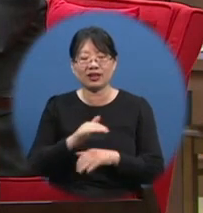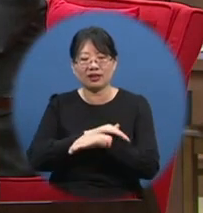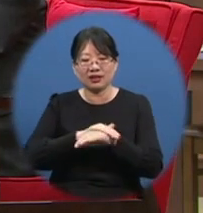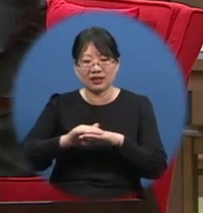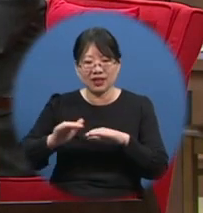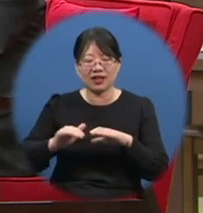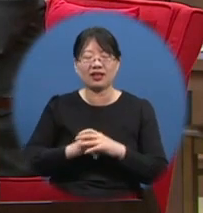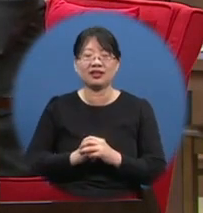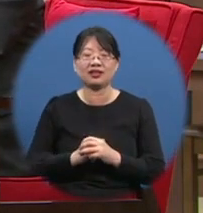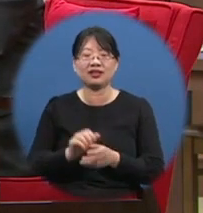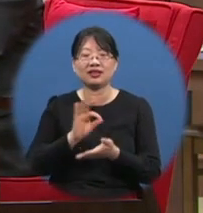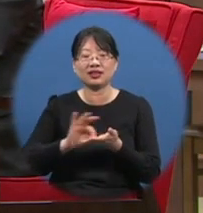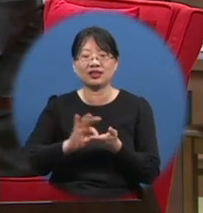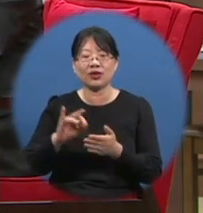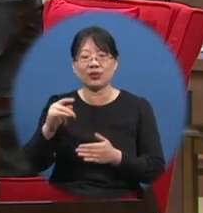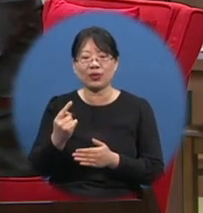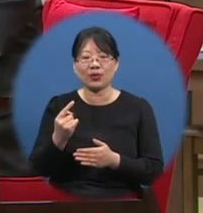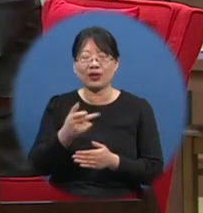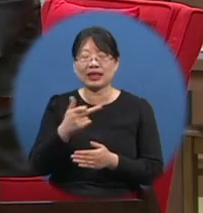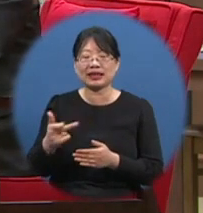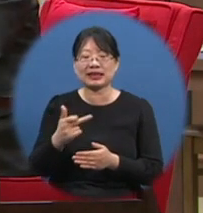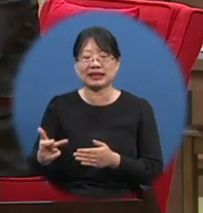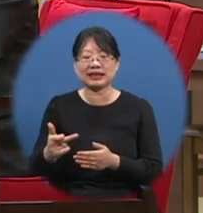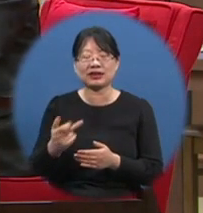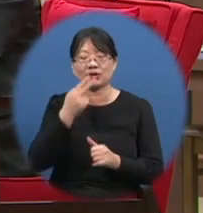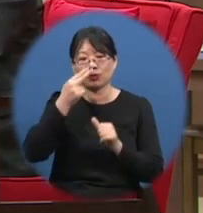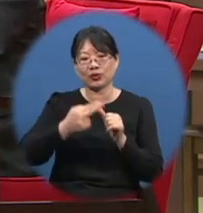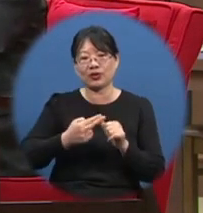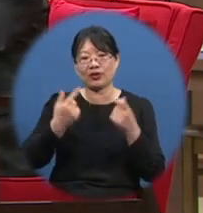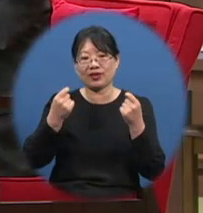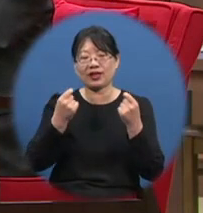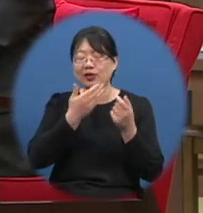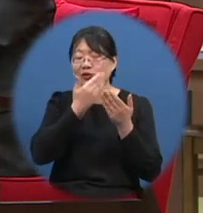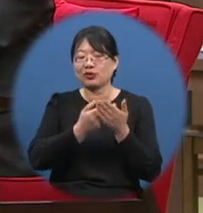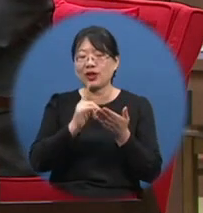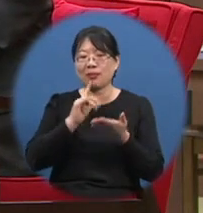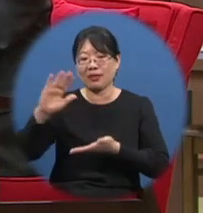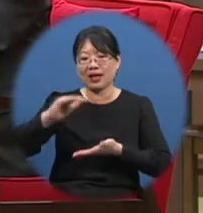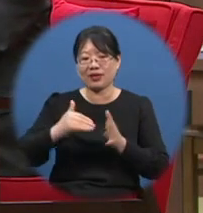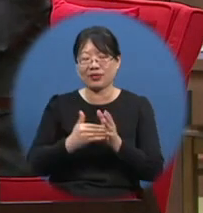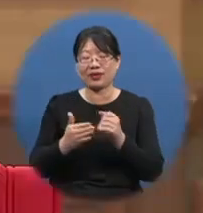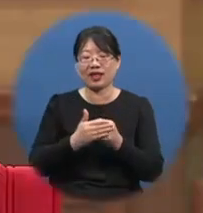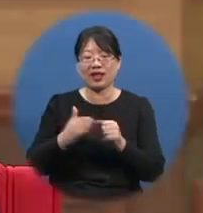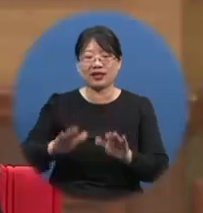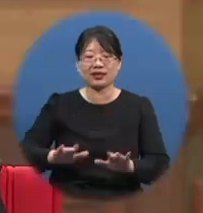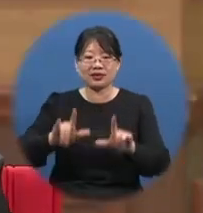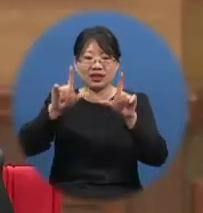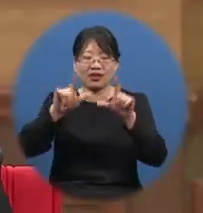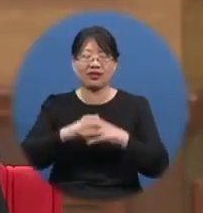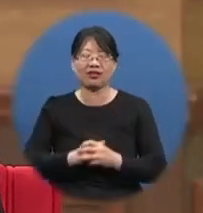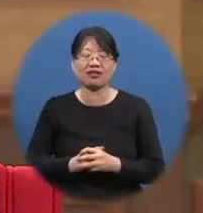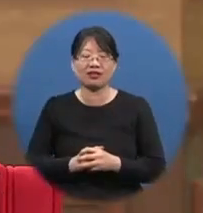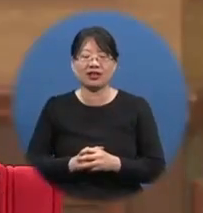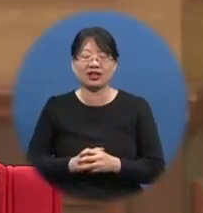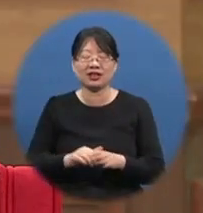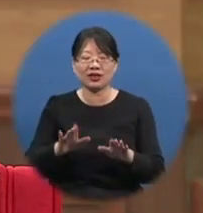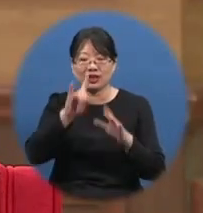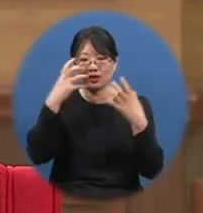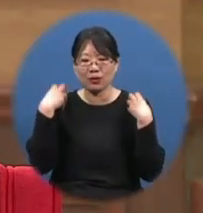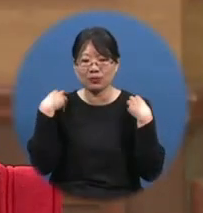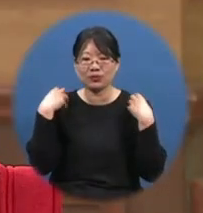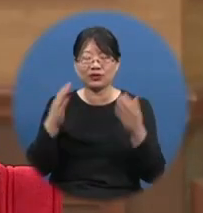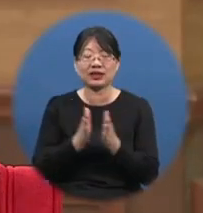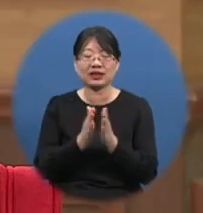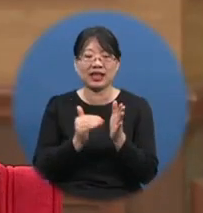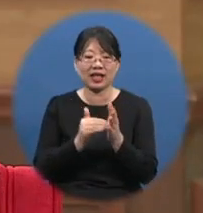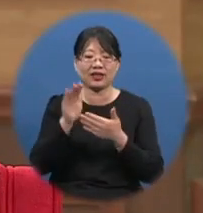제대로 쓰는 것도 굉장히 큰 도전입니다. 아주 중요한 네. 말씀이시고. 그래서 금년에 이제 이번 정부가 들어와서